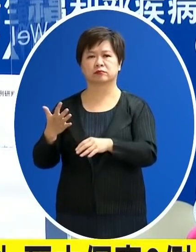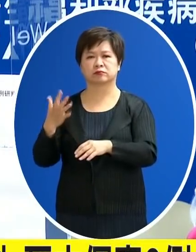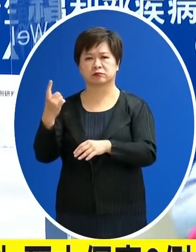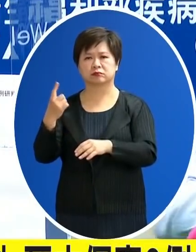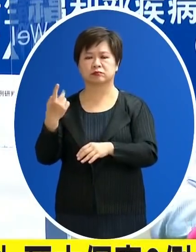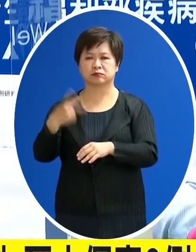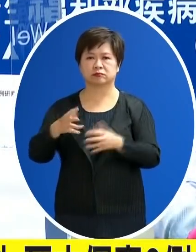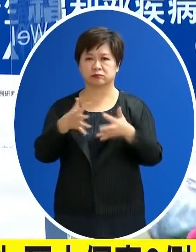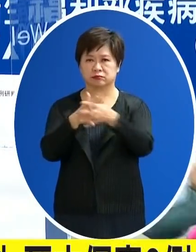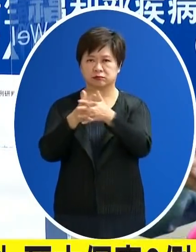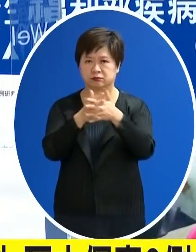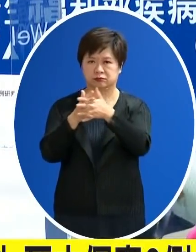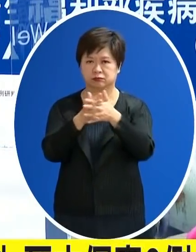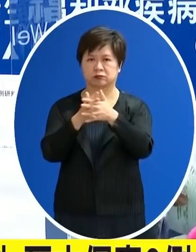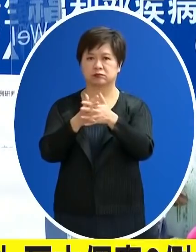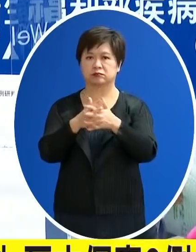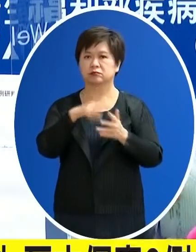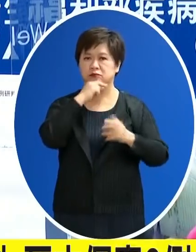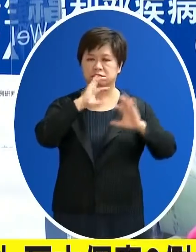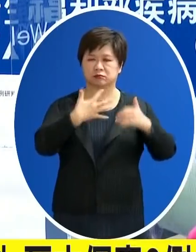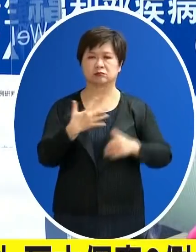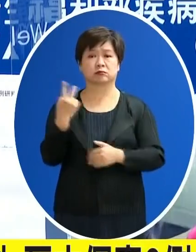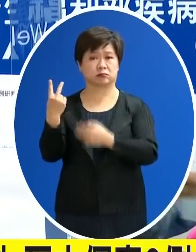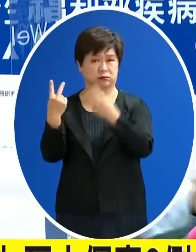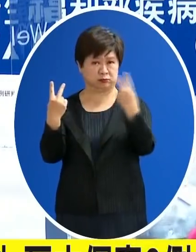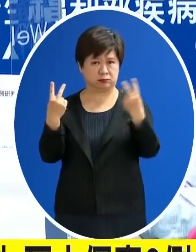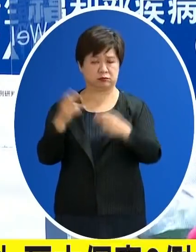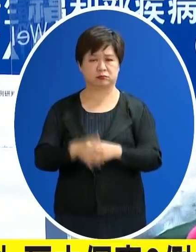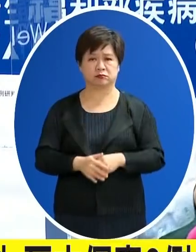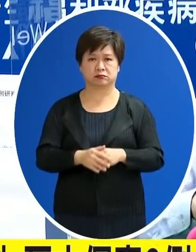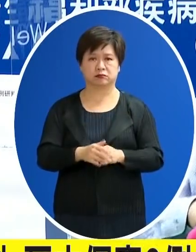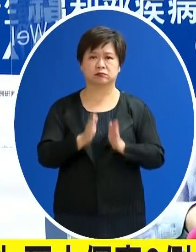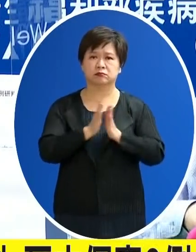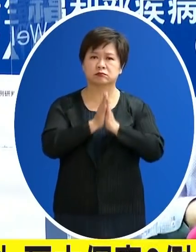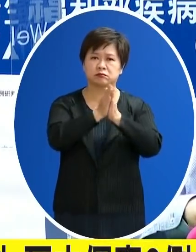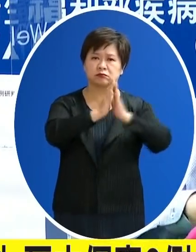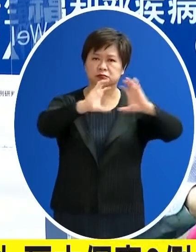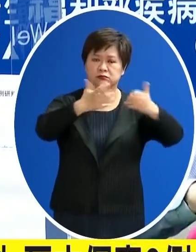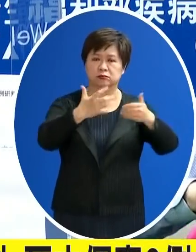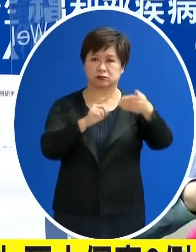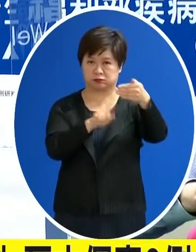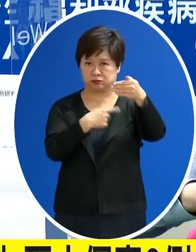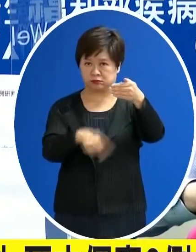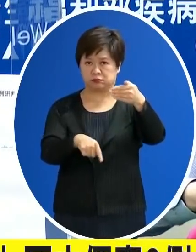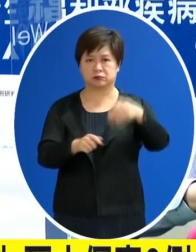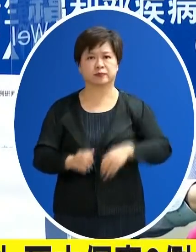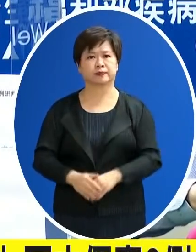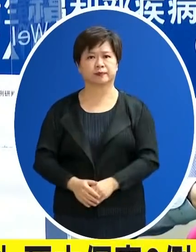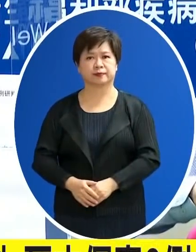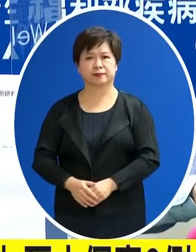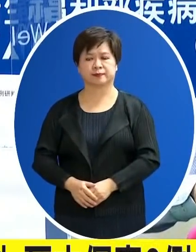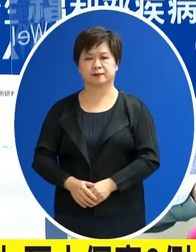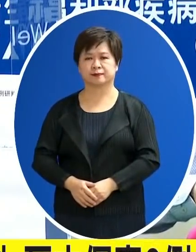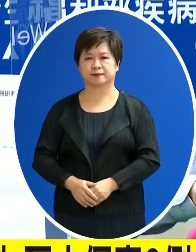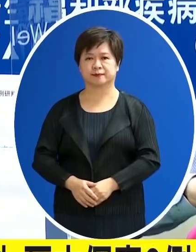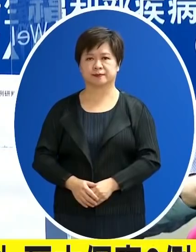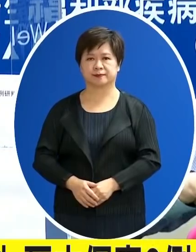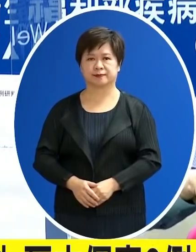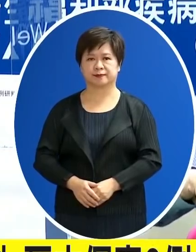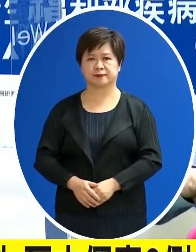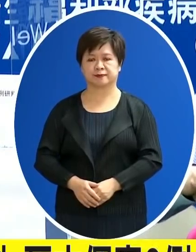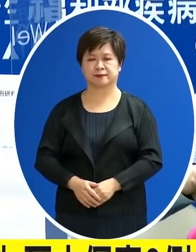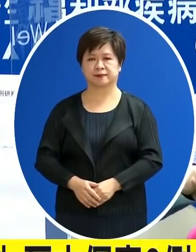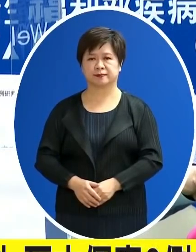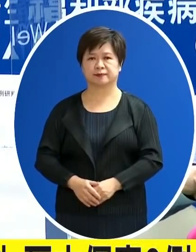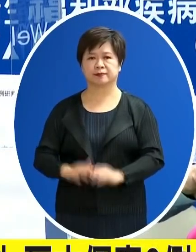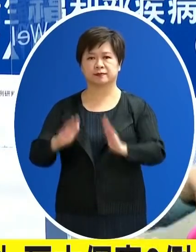那美国英国各两例，那缅甸的哈有9例，啊，那至于解除